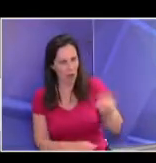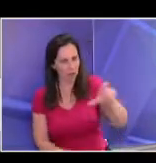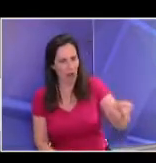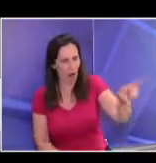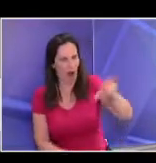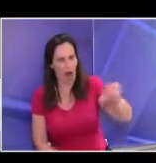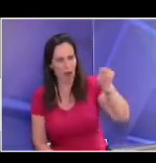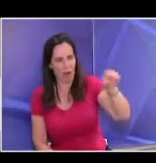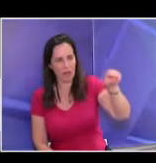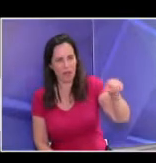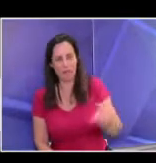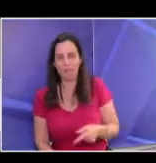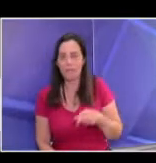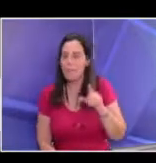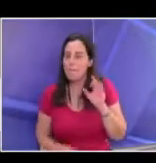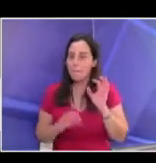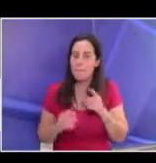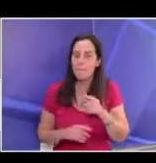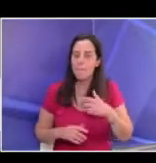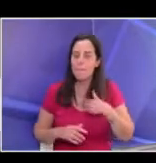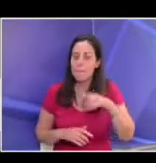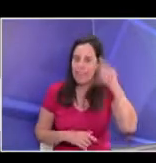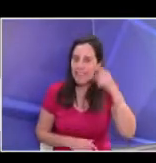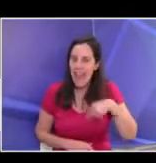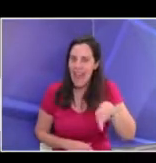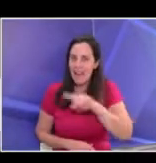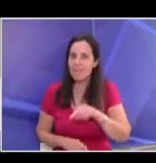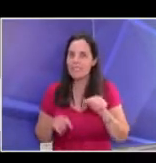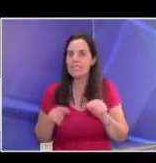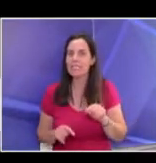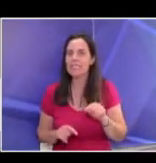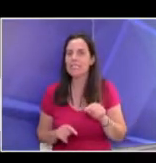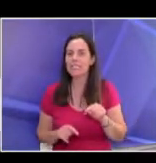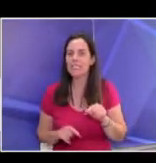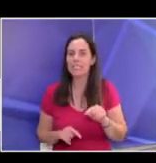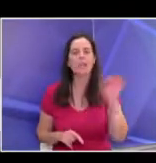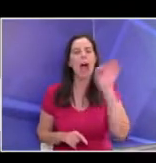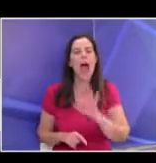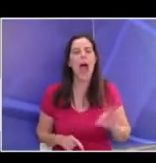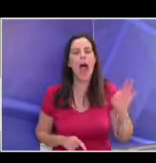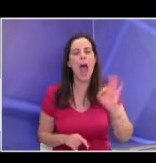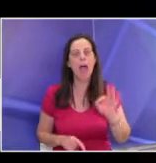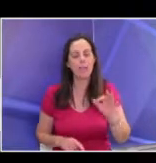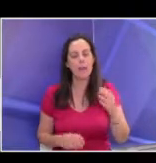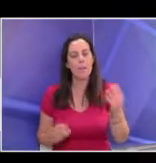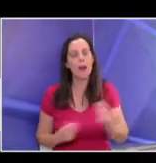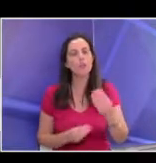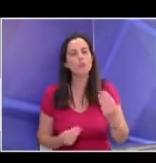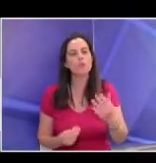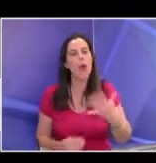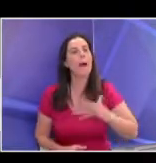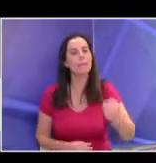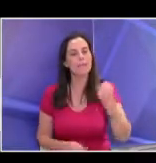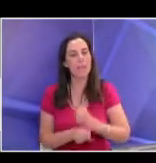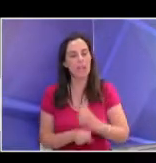את עשית, אבל את זה. זאת אומרת, במיליה שלנו, התל אביבי, זה עדיין מעשה אמיץ וזה, אבל כאילו אני